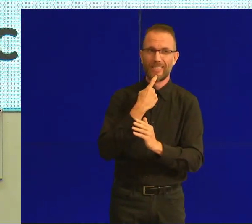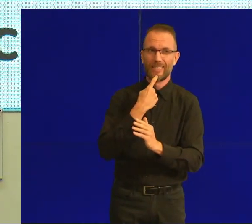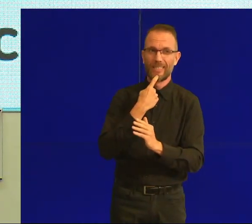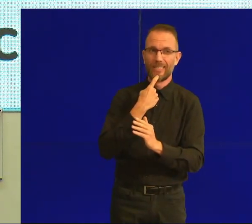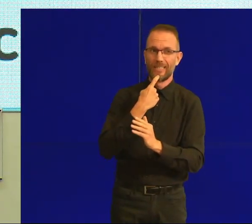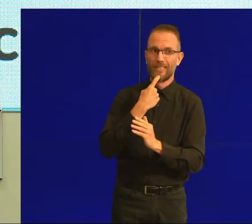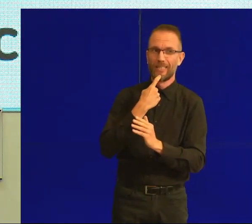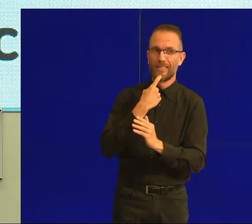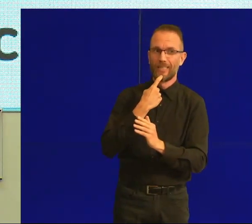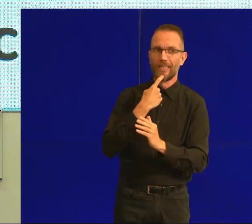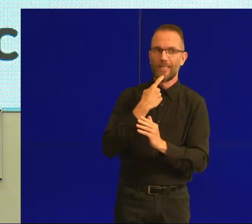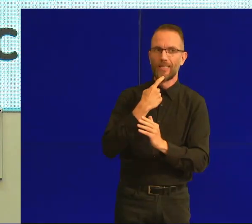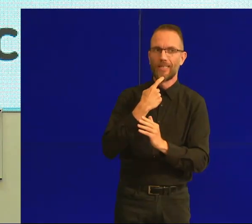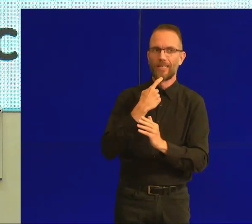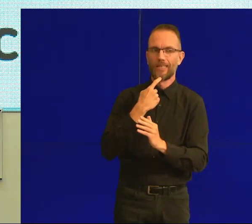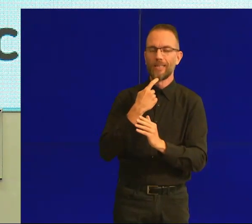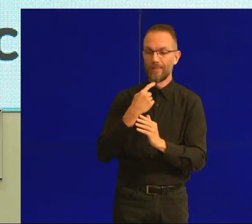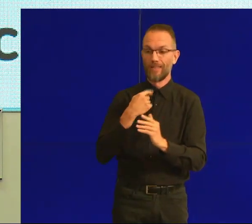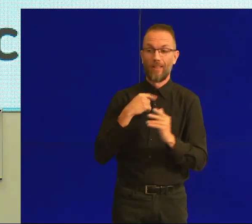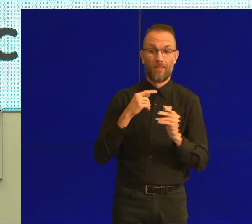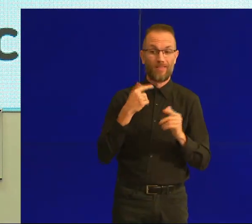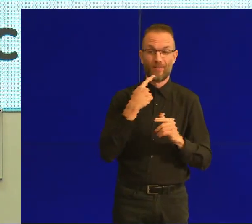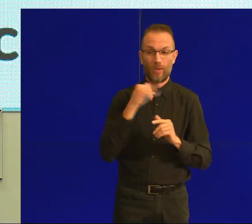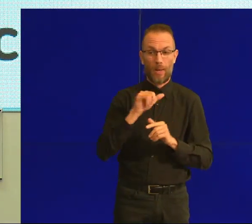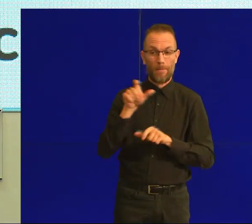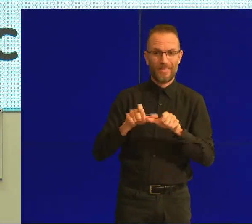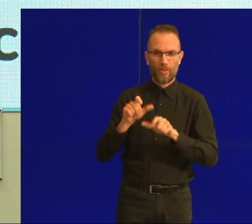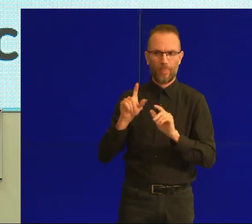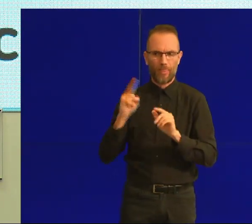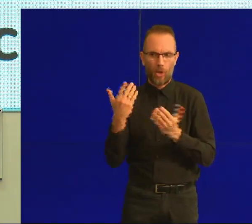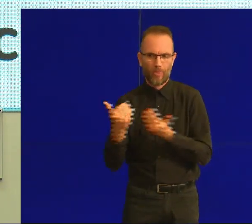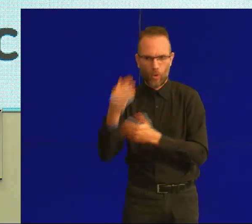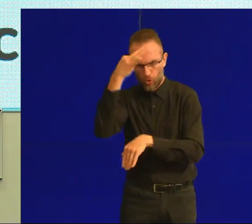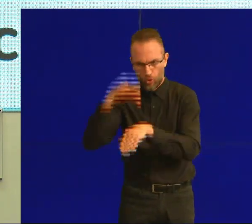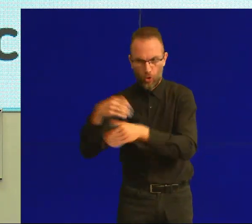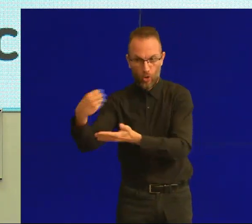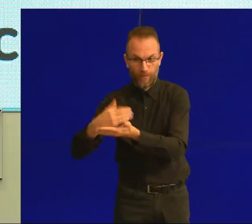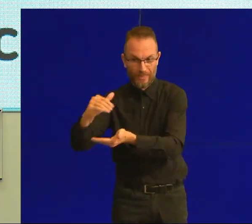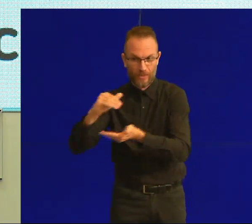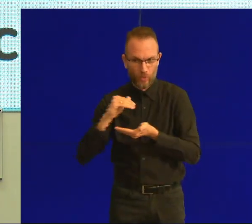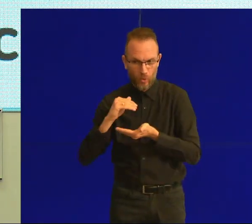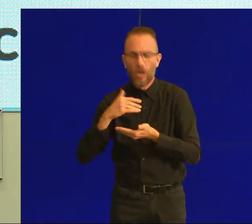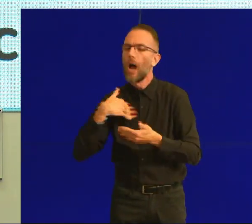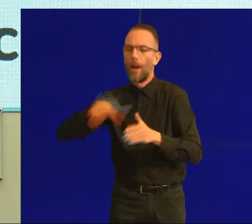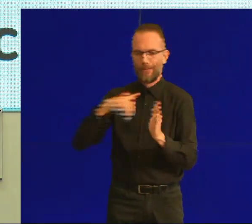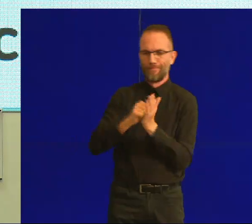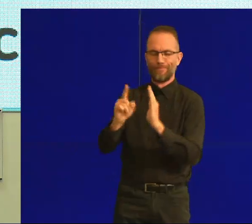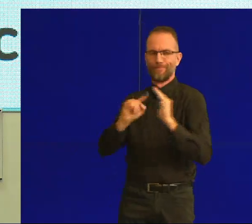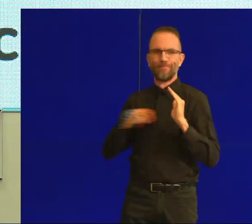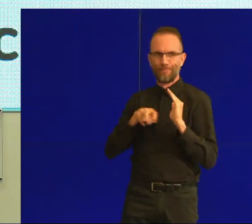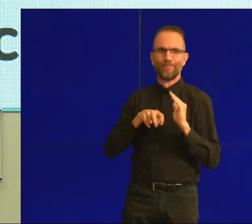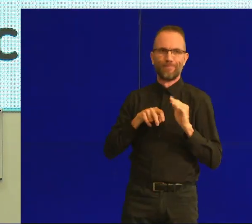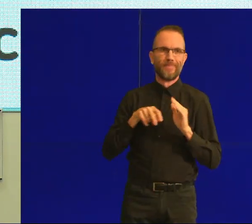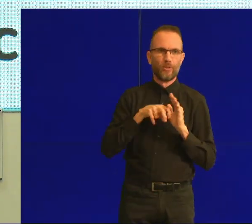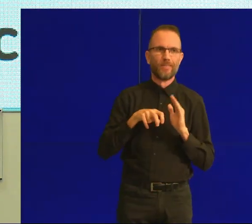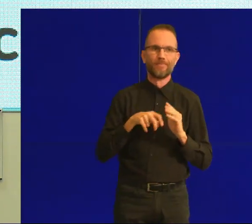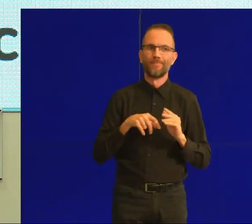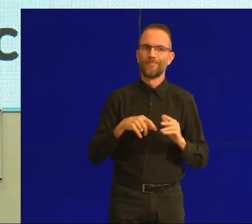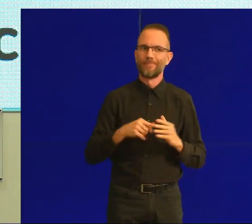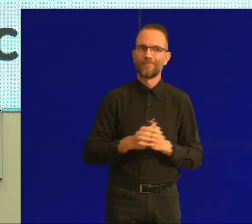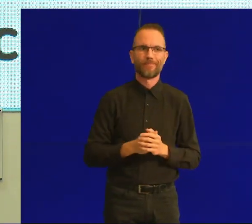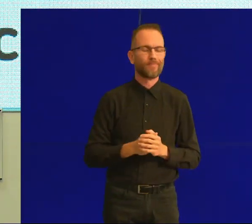rappeler que quand on présente des symptômes vous connaissez les symptômes qui sont liés à cette infection à coronavirus le premier